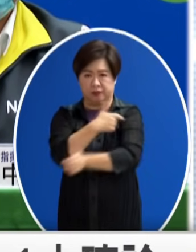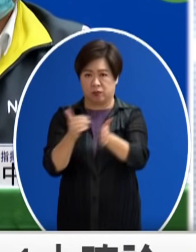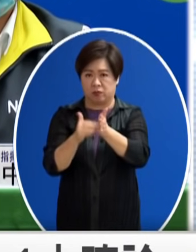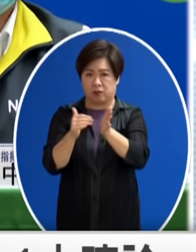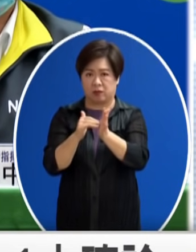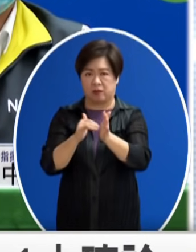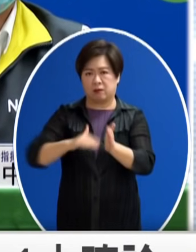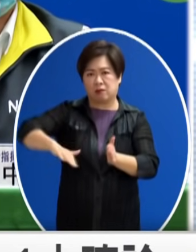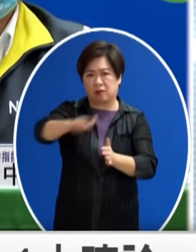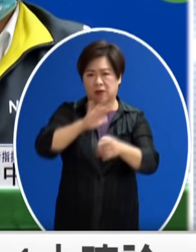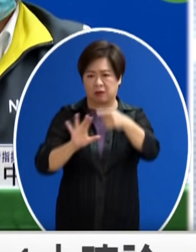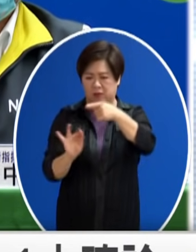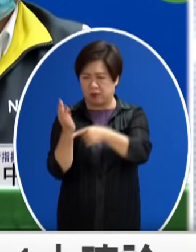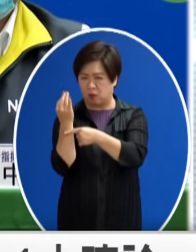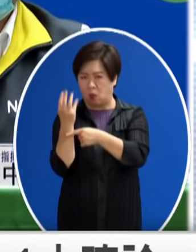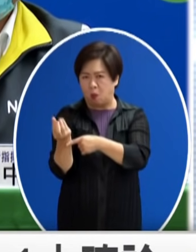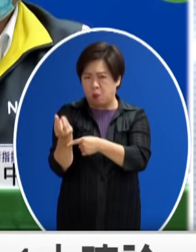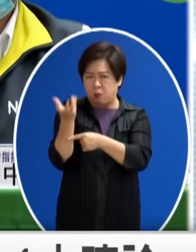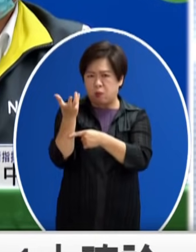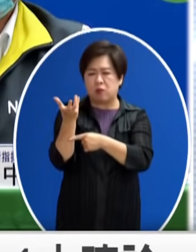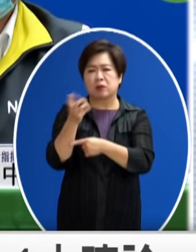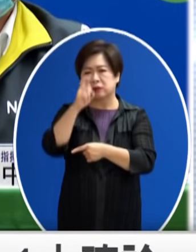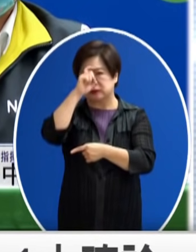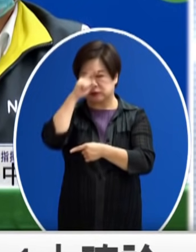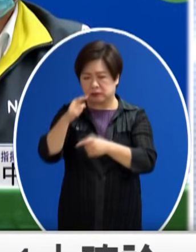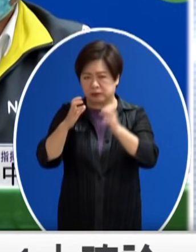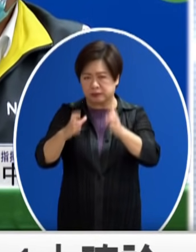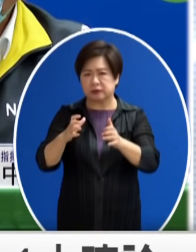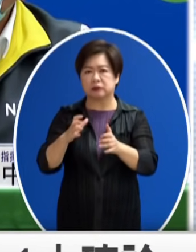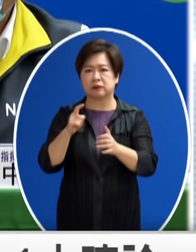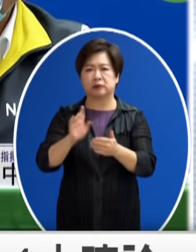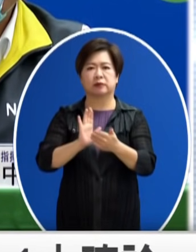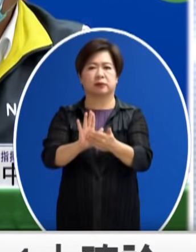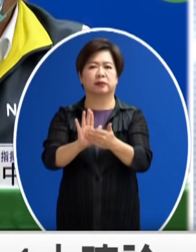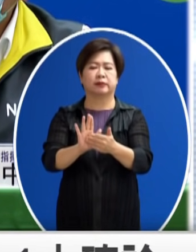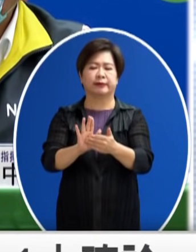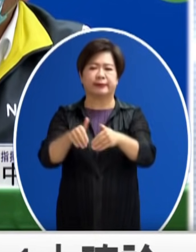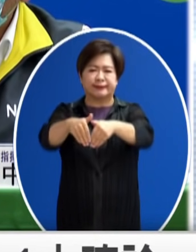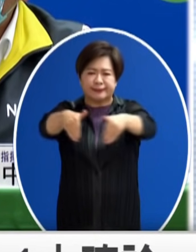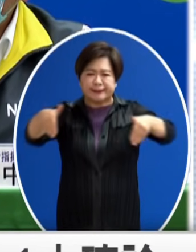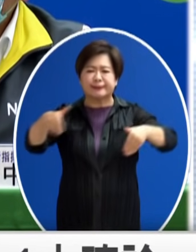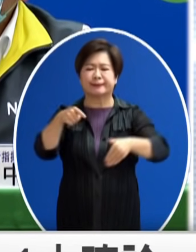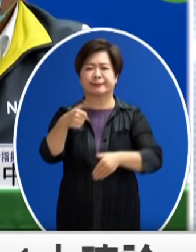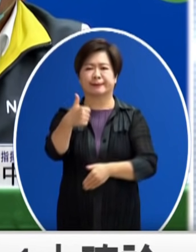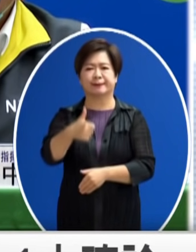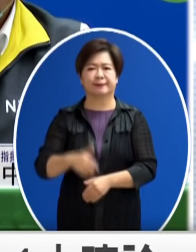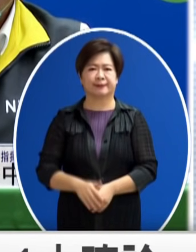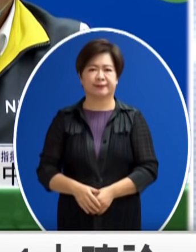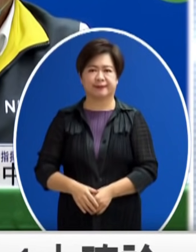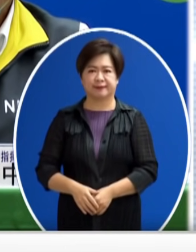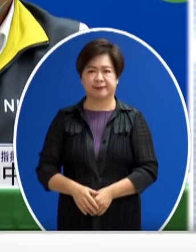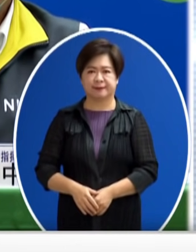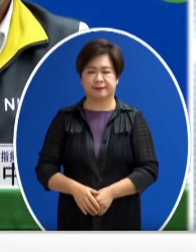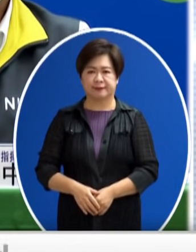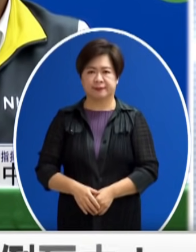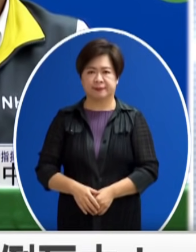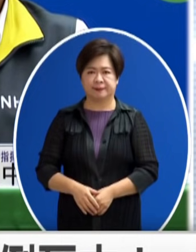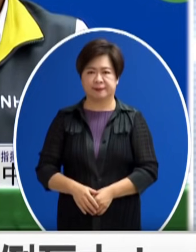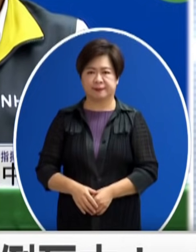时把它弄做起来，那至少在建立第二条的防线，这也是非常的好。